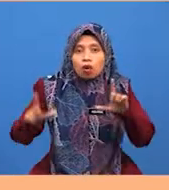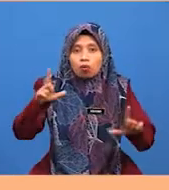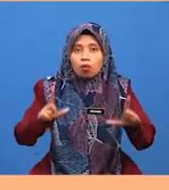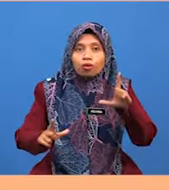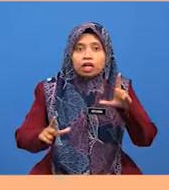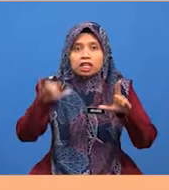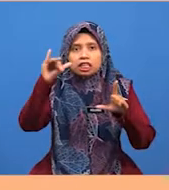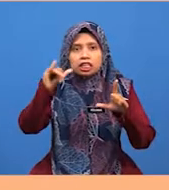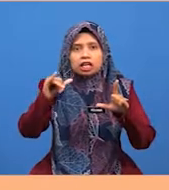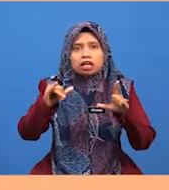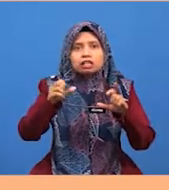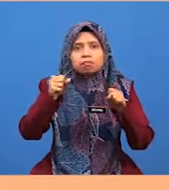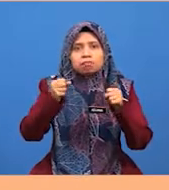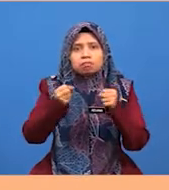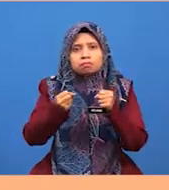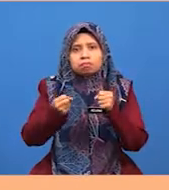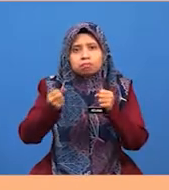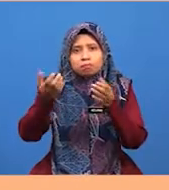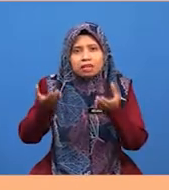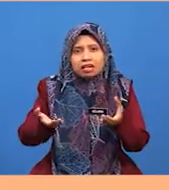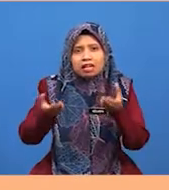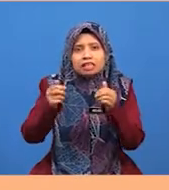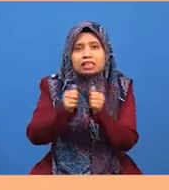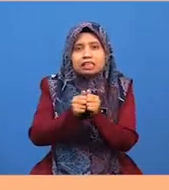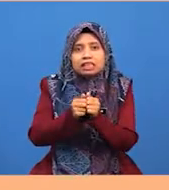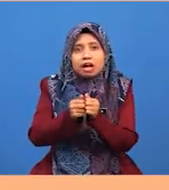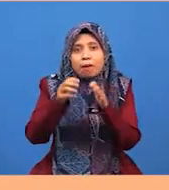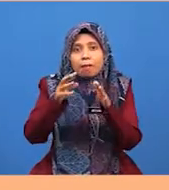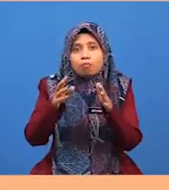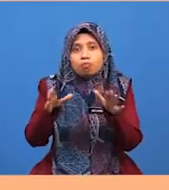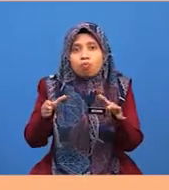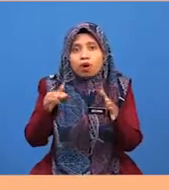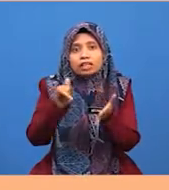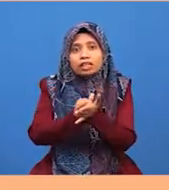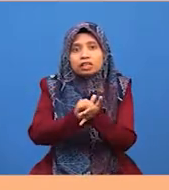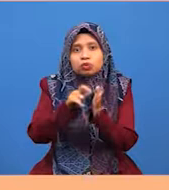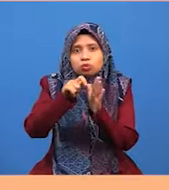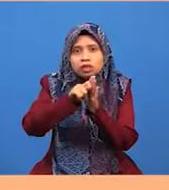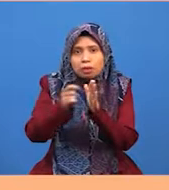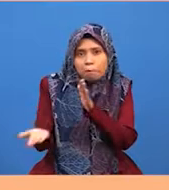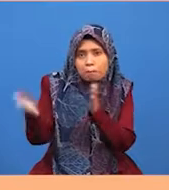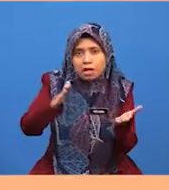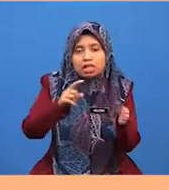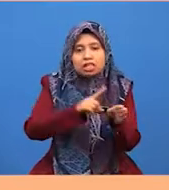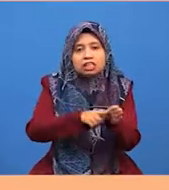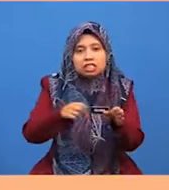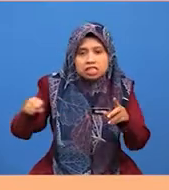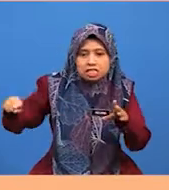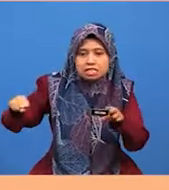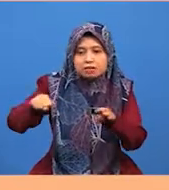Lori yang sarat dengan muatan itu terbalik di simpang.